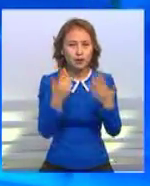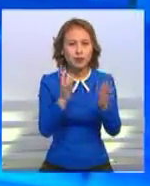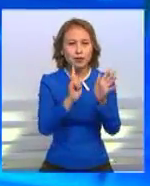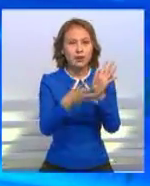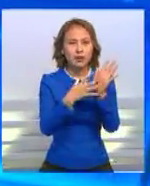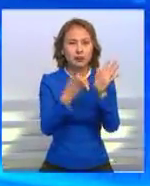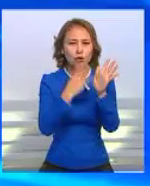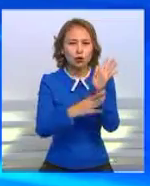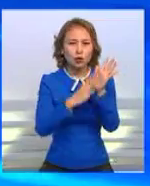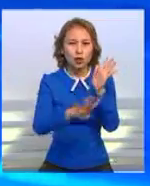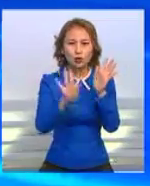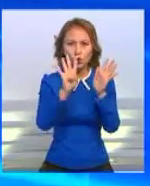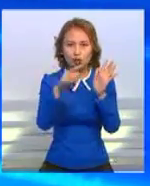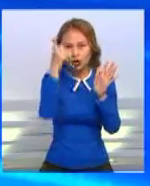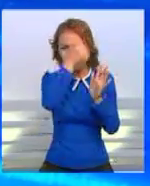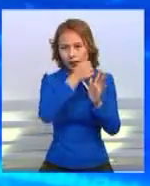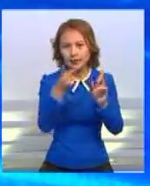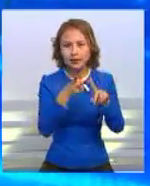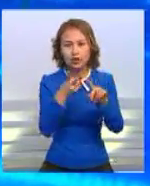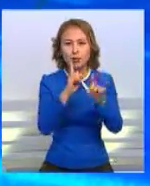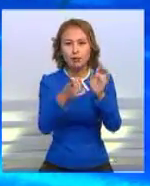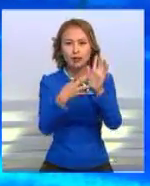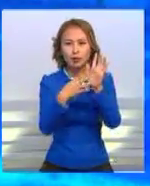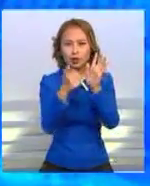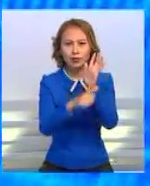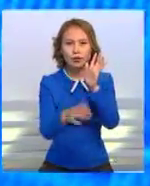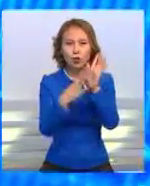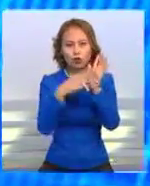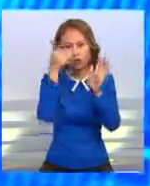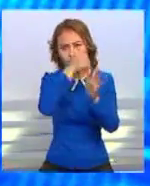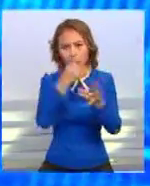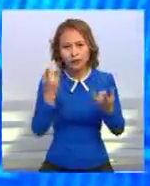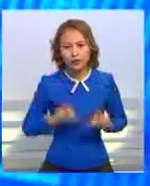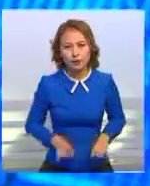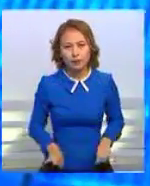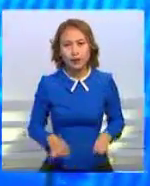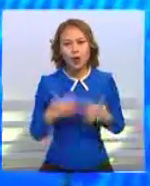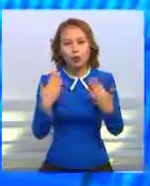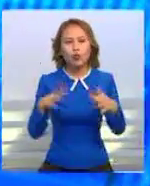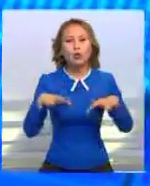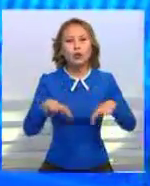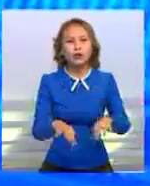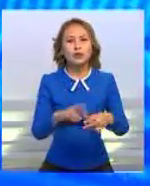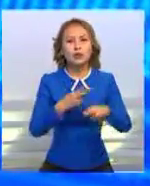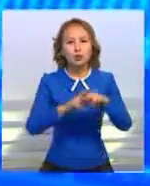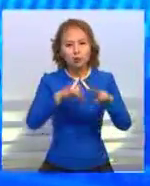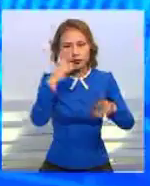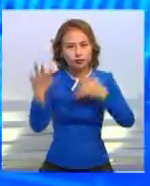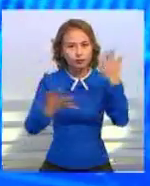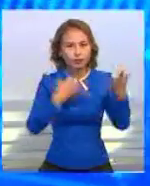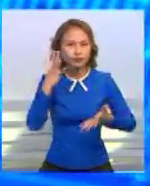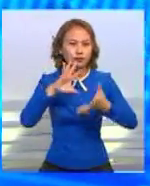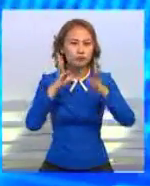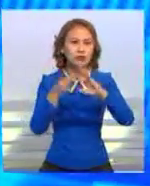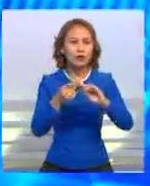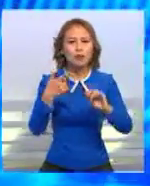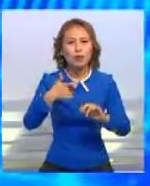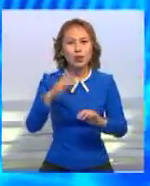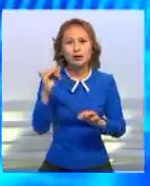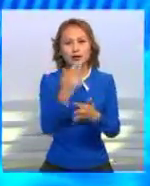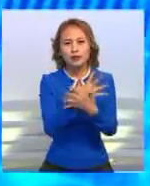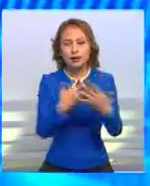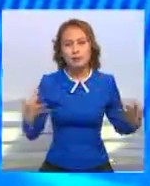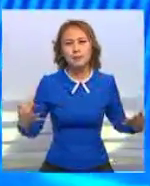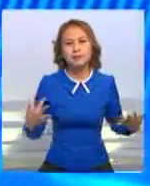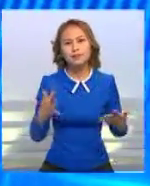ұсталды. Бірі 1994, ал екіншісі 1969 жылы дүниеге келген. Көліктерін тінту кезінде қару-жарақ пен